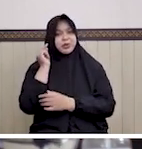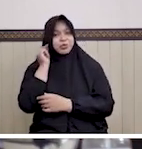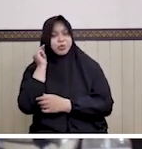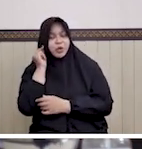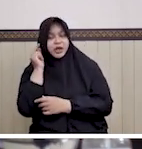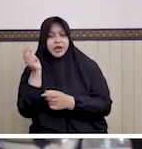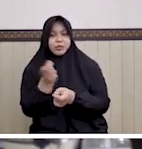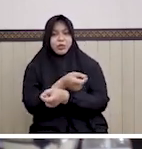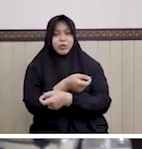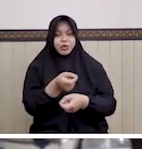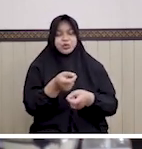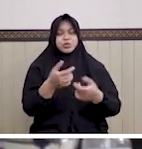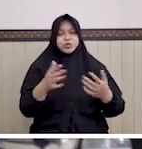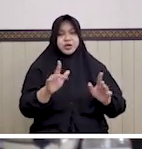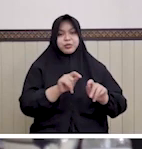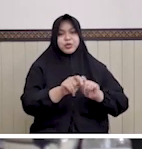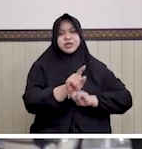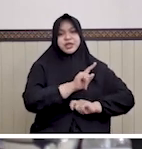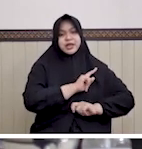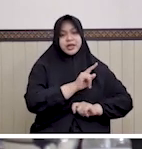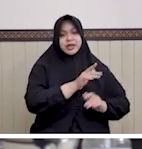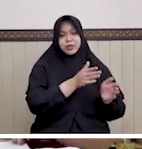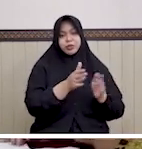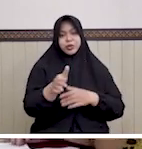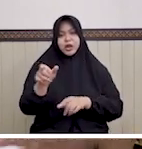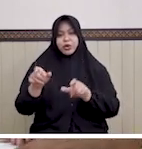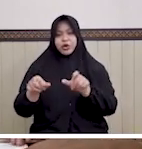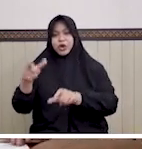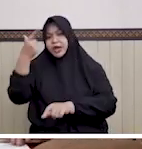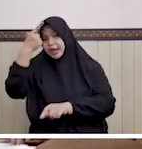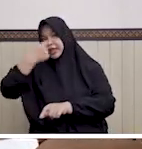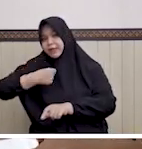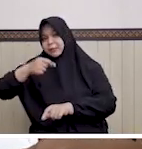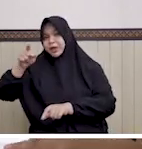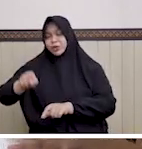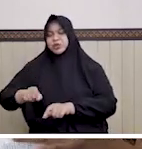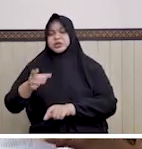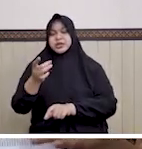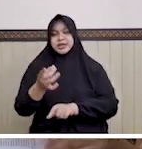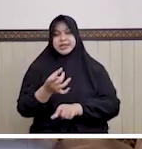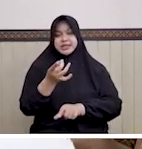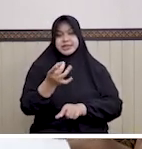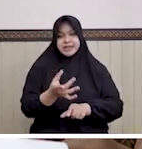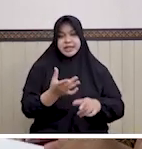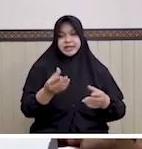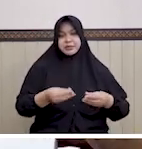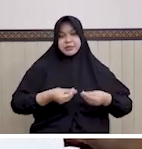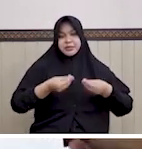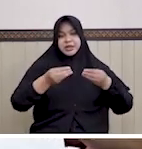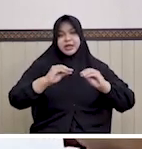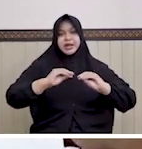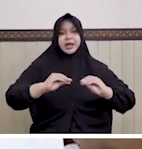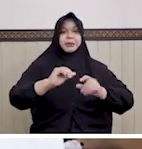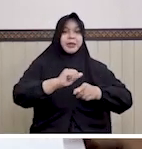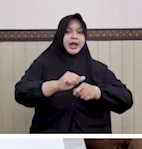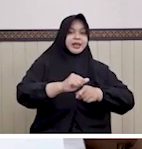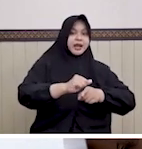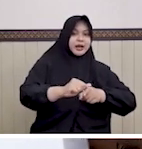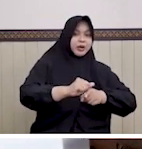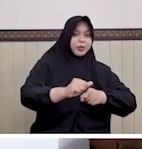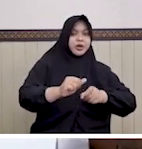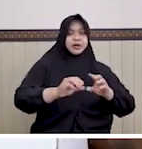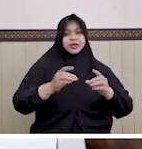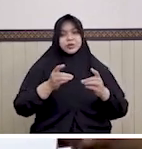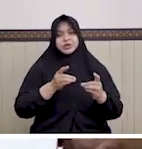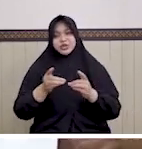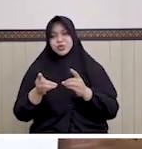juga kemudian tentunya kalau para hakim itulah juga ambek sedikit demi sedikit telah diberikan pelatihan-pelatihan kemudian